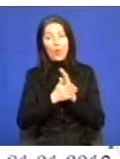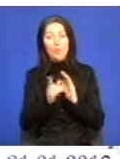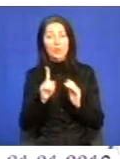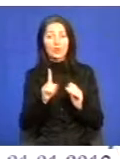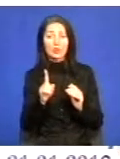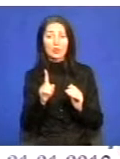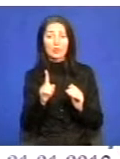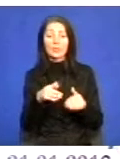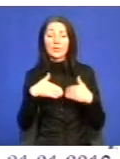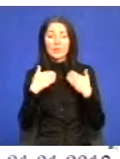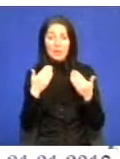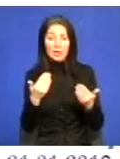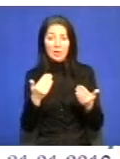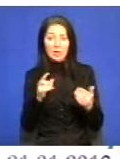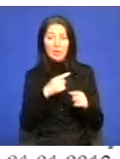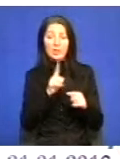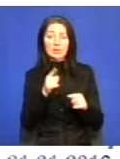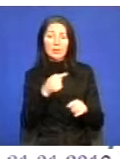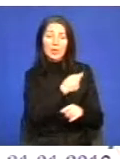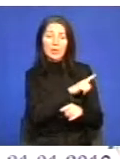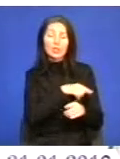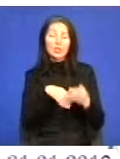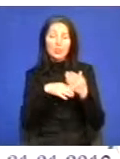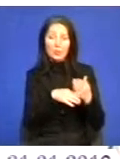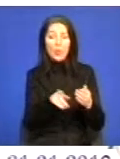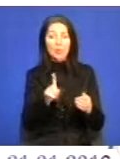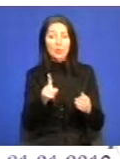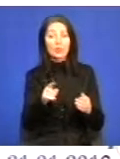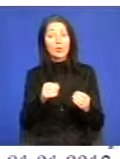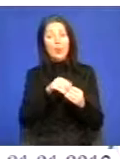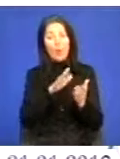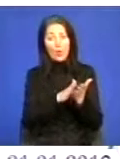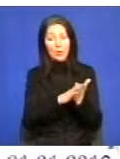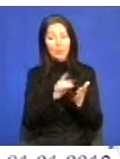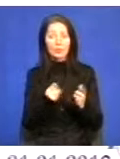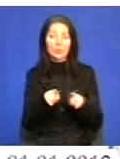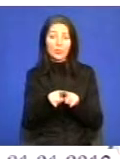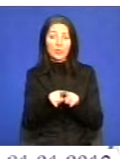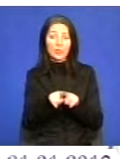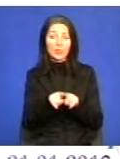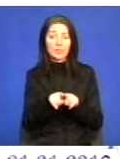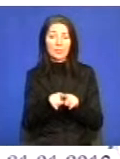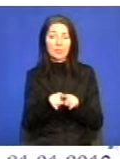щодо звернення за медичною допомогою, щодо обліку і тому подібне.